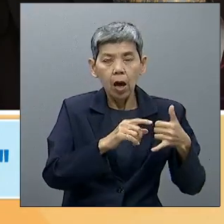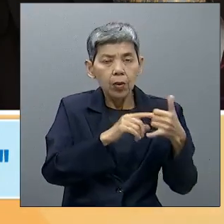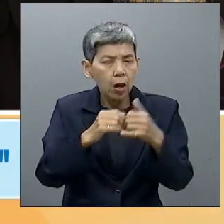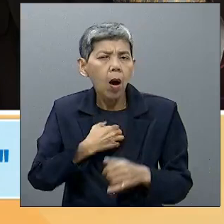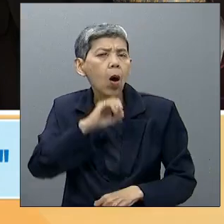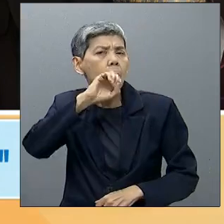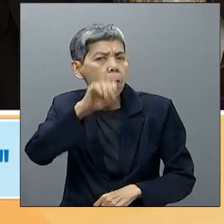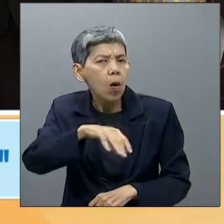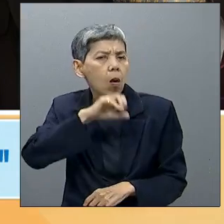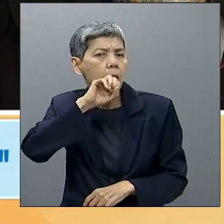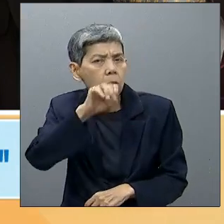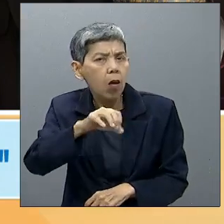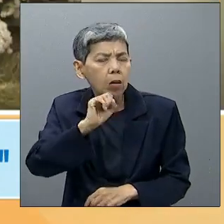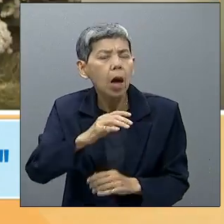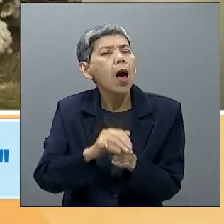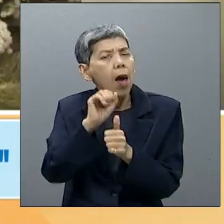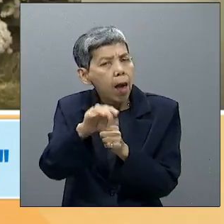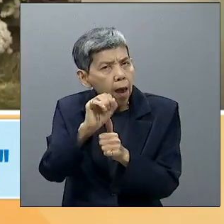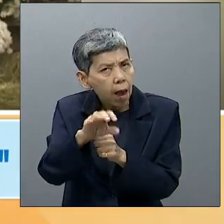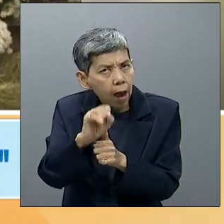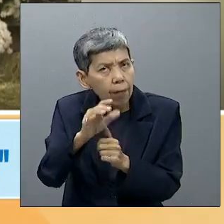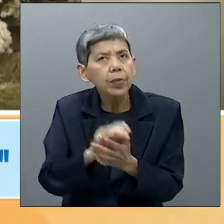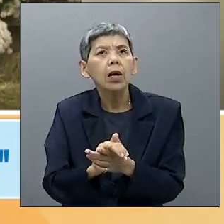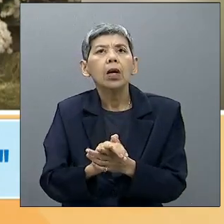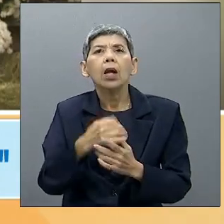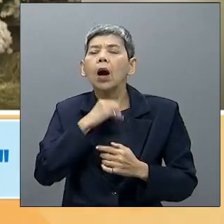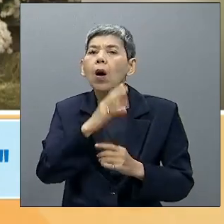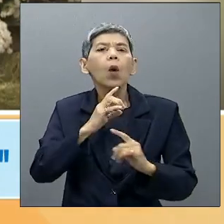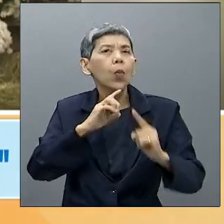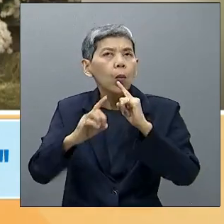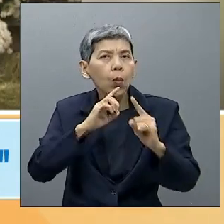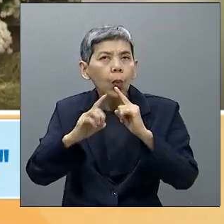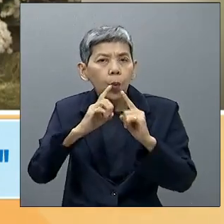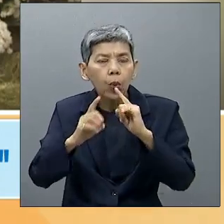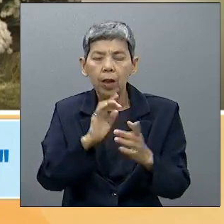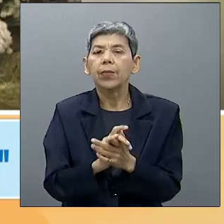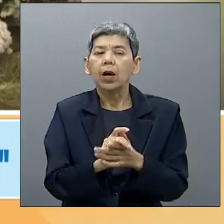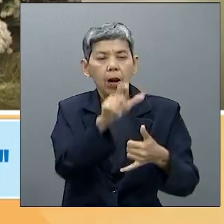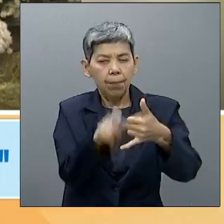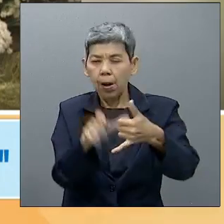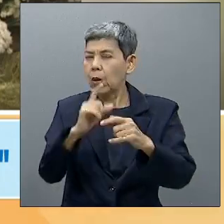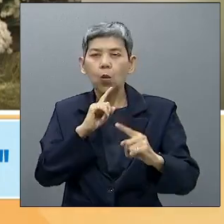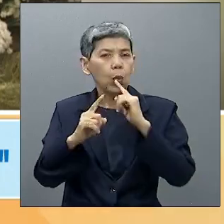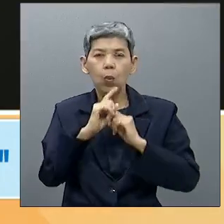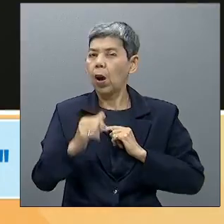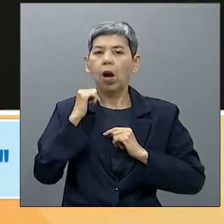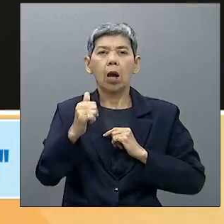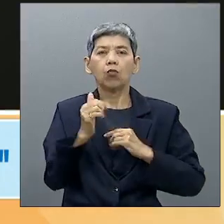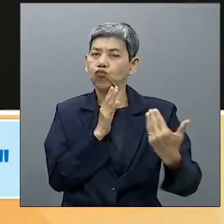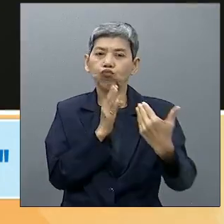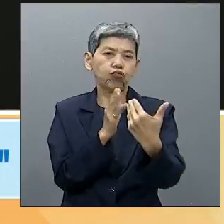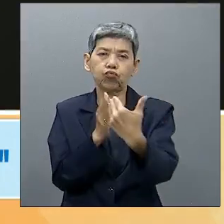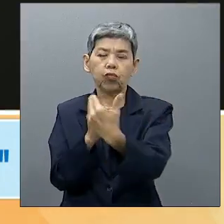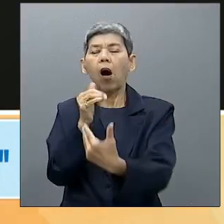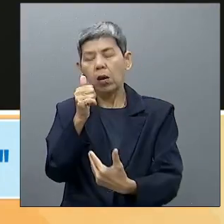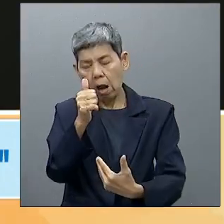คอมเมนต ์ หรือสามารถจะให้คำแนะนำหรือสามารถจะพูดคุยกับผู้เข้าประกวดได้แบบถึงตัว